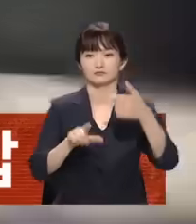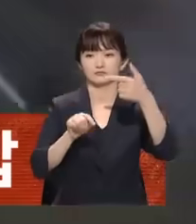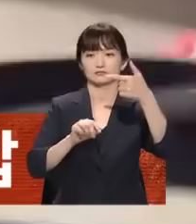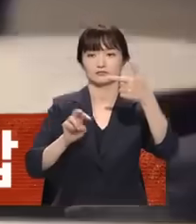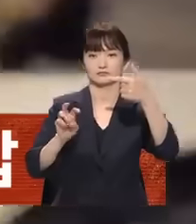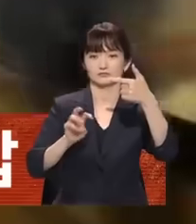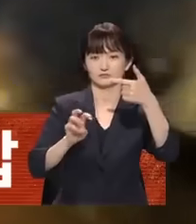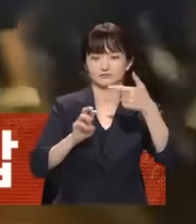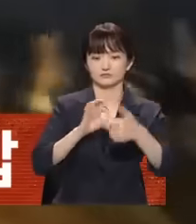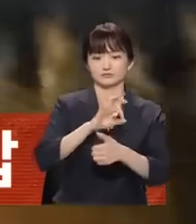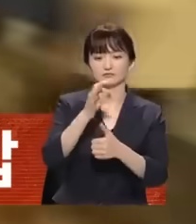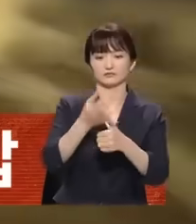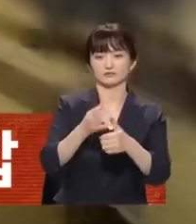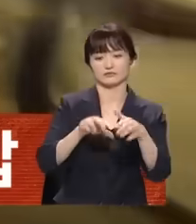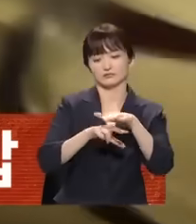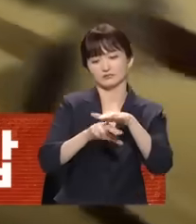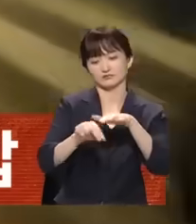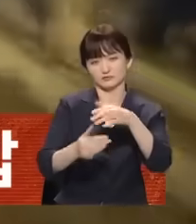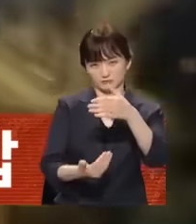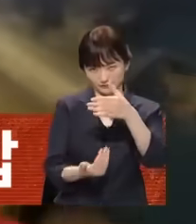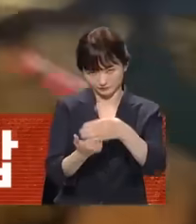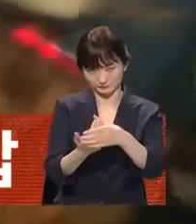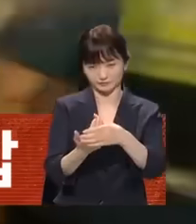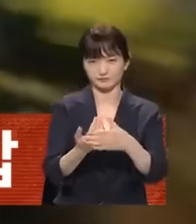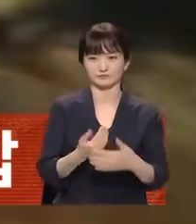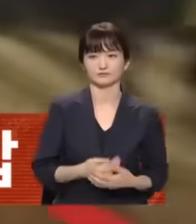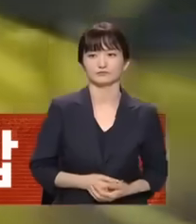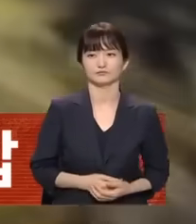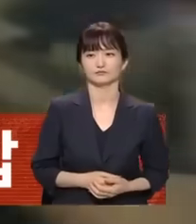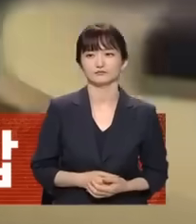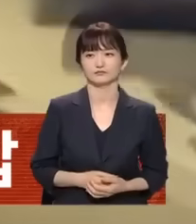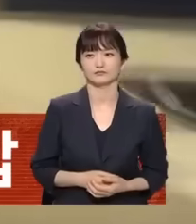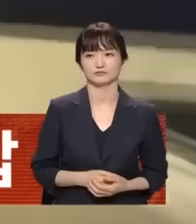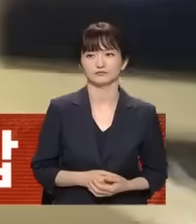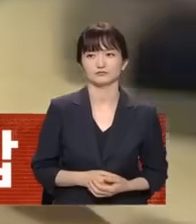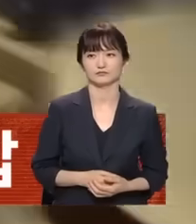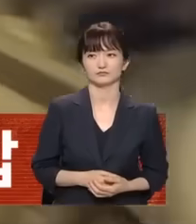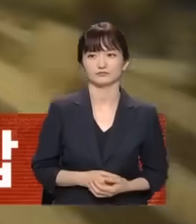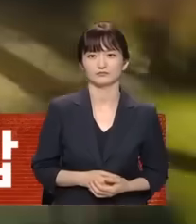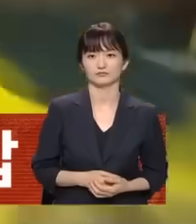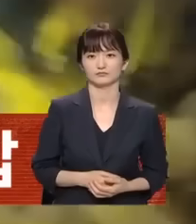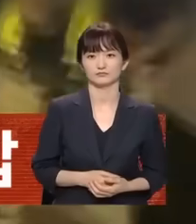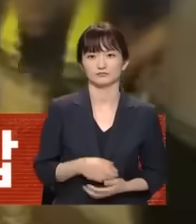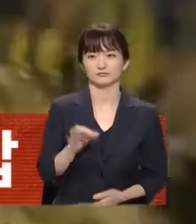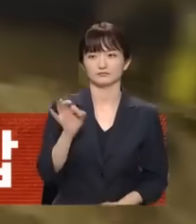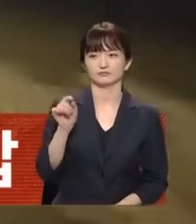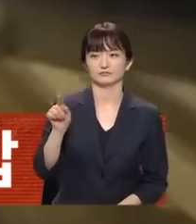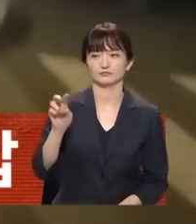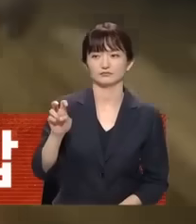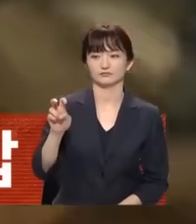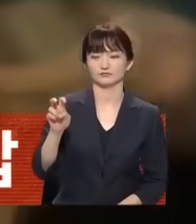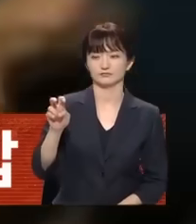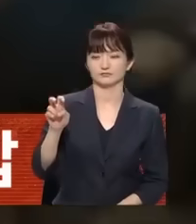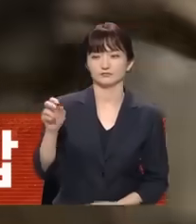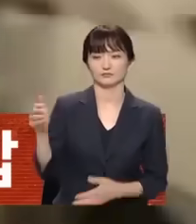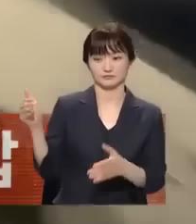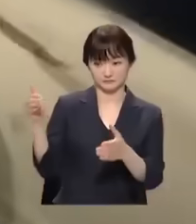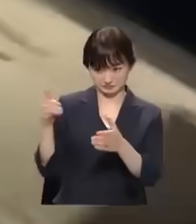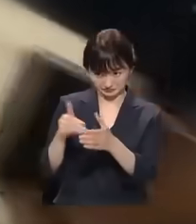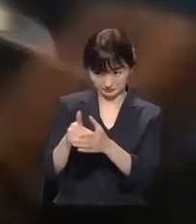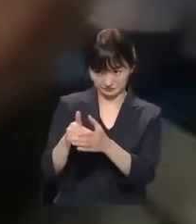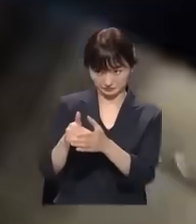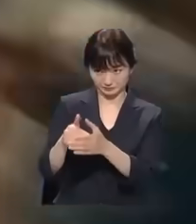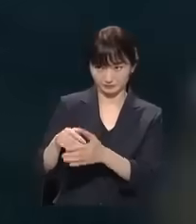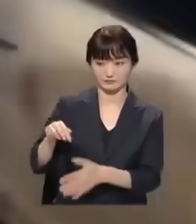안양역에서 이제 발생된 사건인데요 이 안양역에 이제 그 음식에 도착을 해 가지고 일행들하고